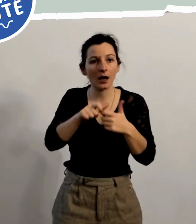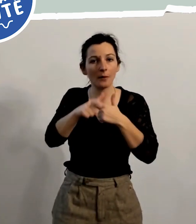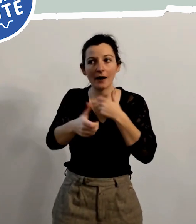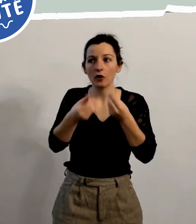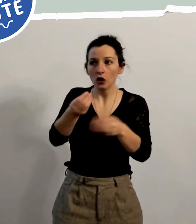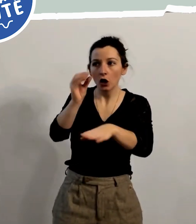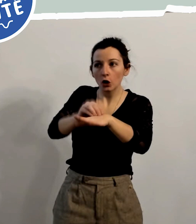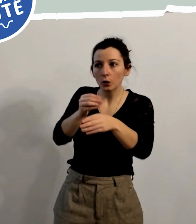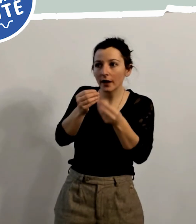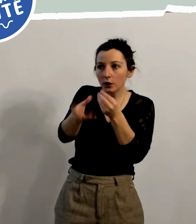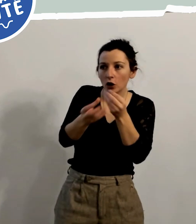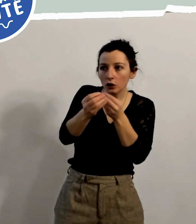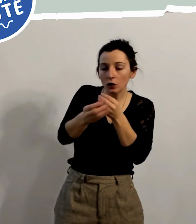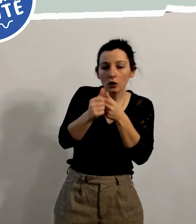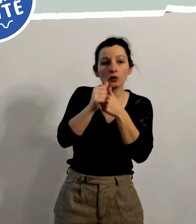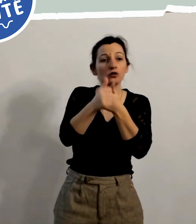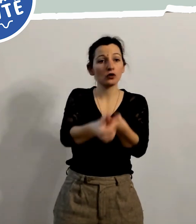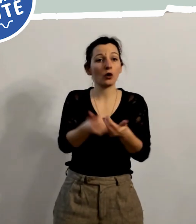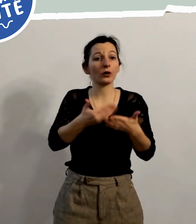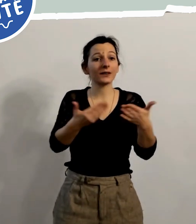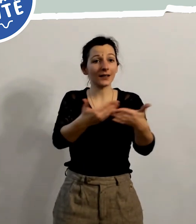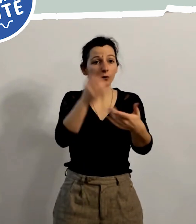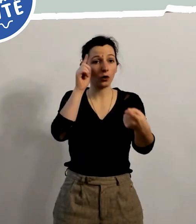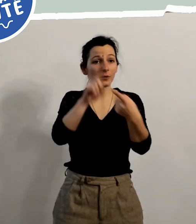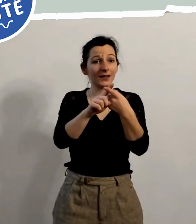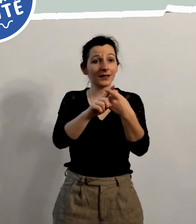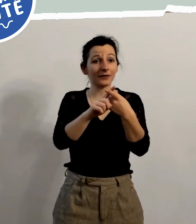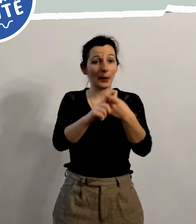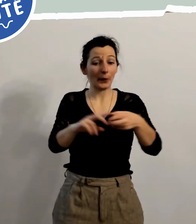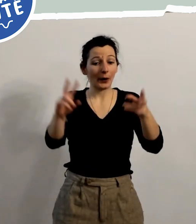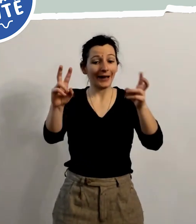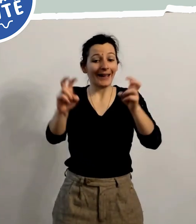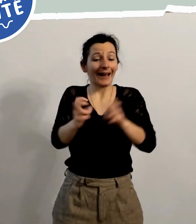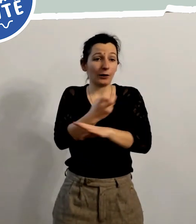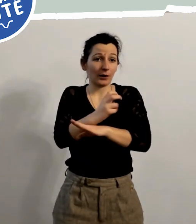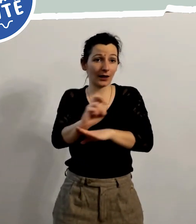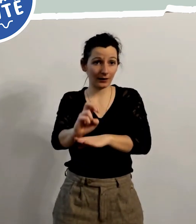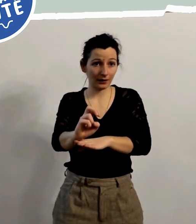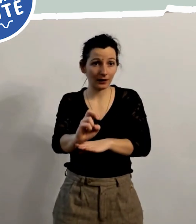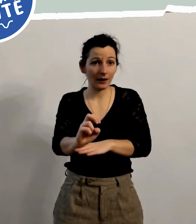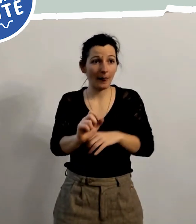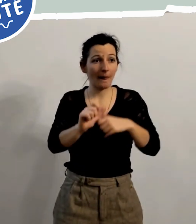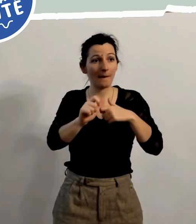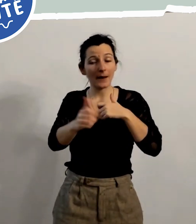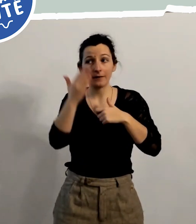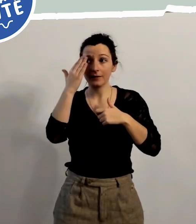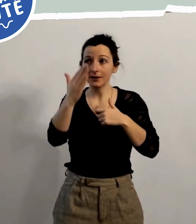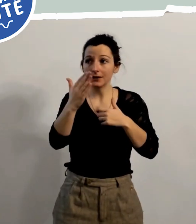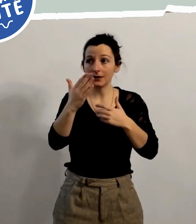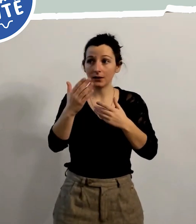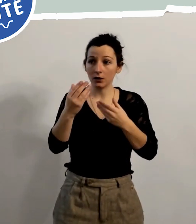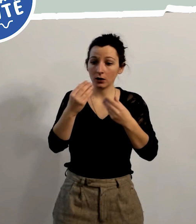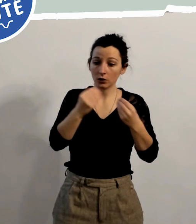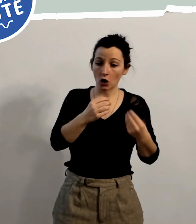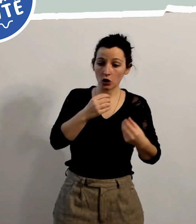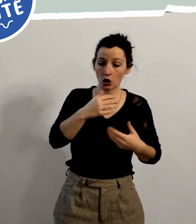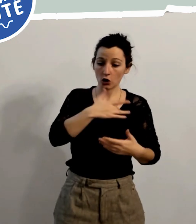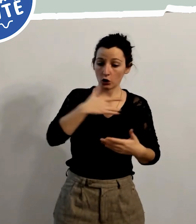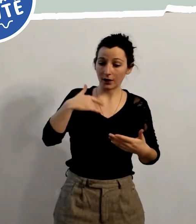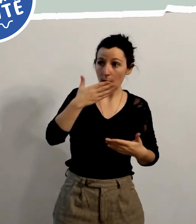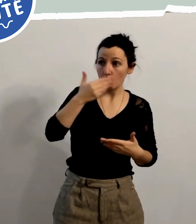conseils personnalisés pour déjà réduire votre exposition et voir si vraiment ça a un impact sur votre